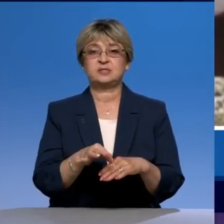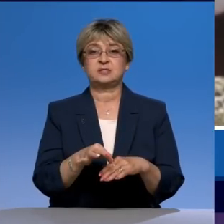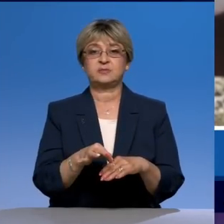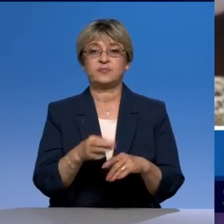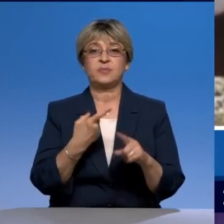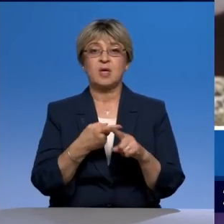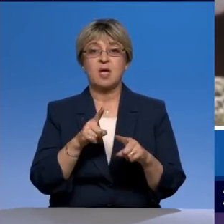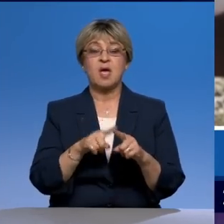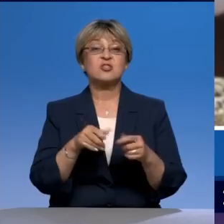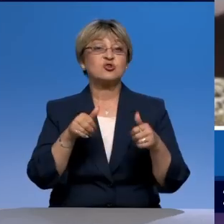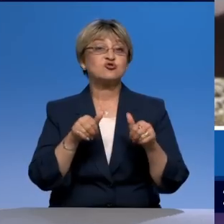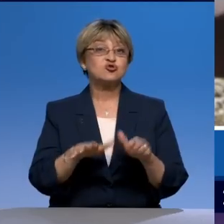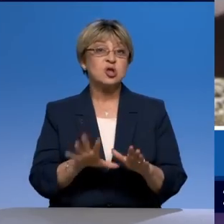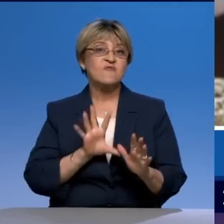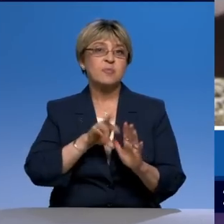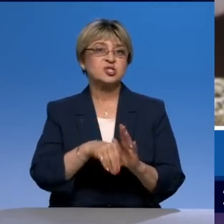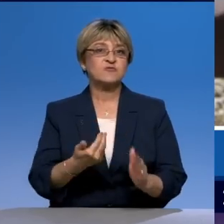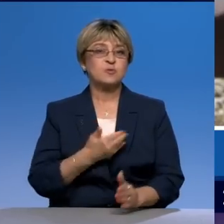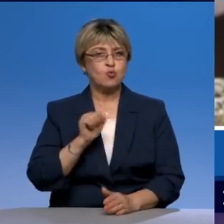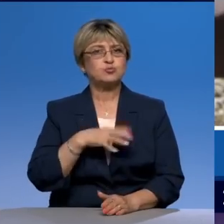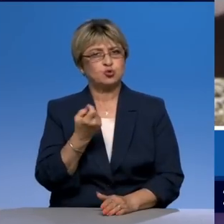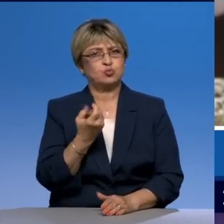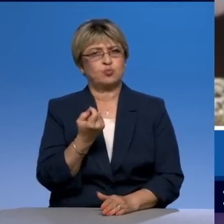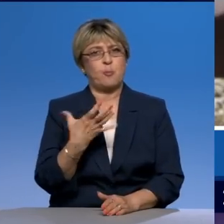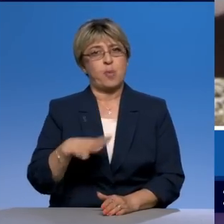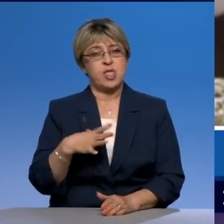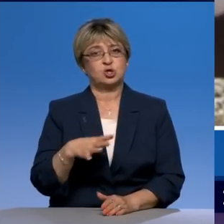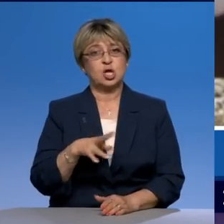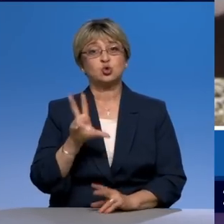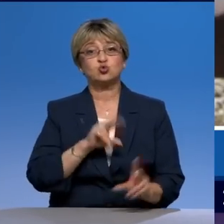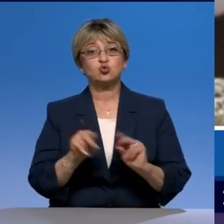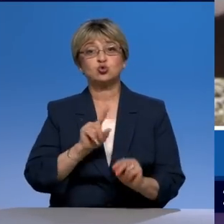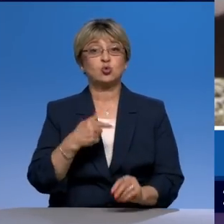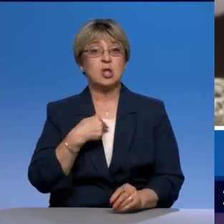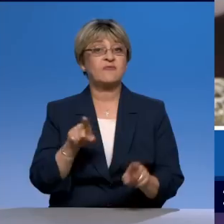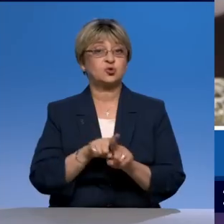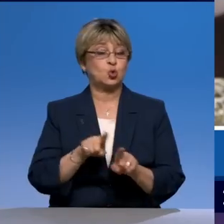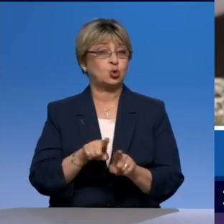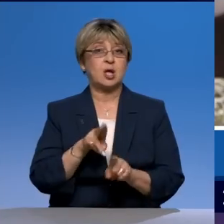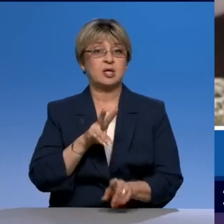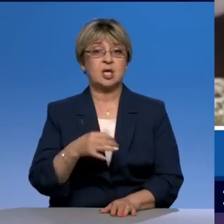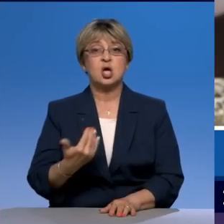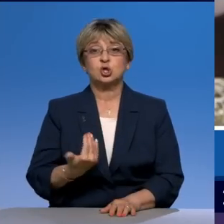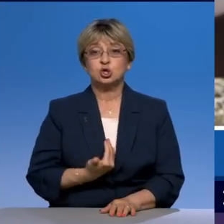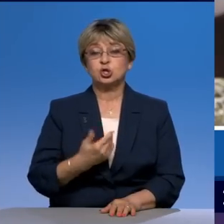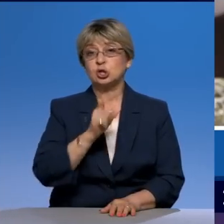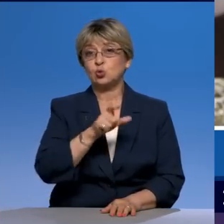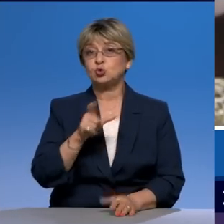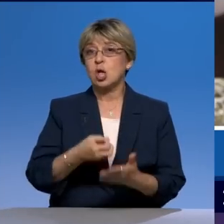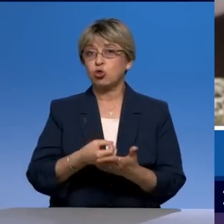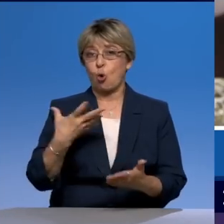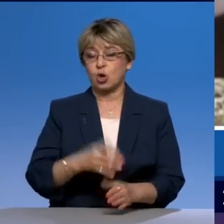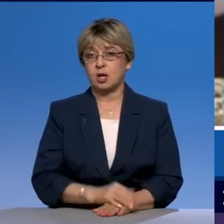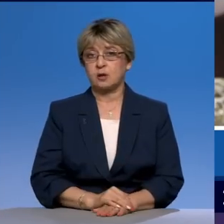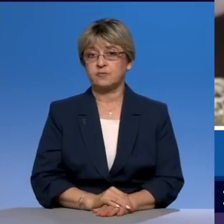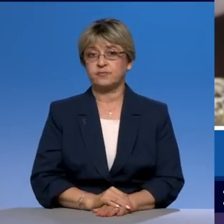это решение, воплощать в жизнь? Может быть, еще подождать? С учетом того, что нам все-таки жизни людей, наверное, дороги, да?